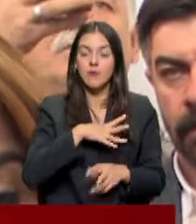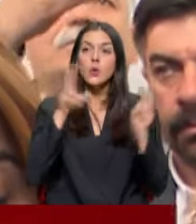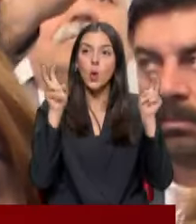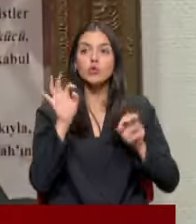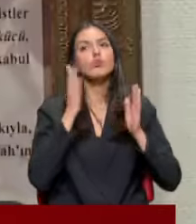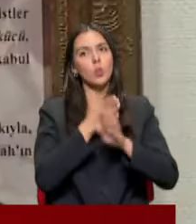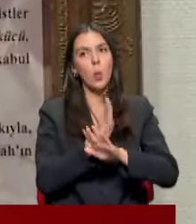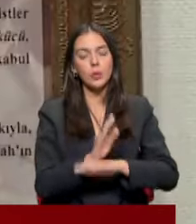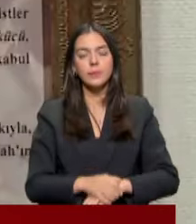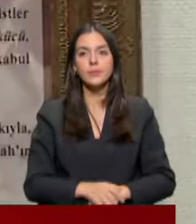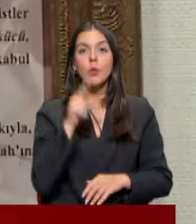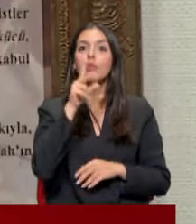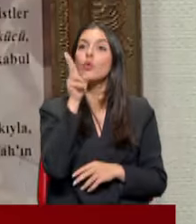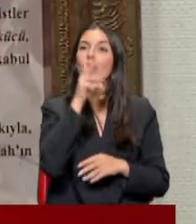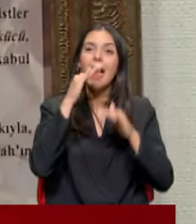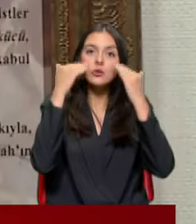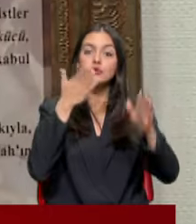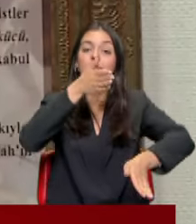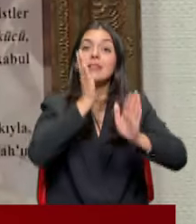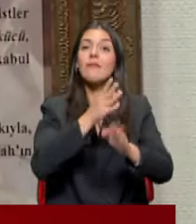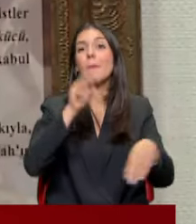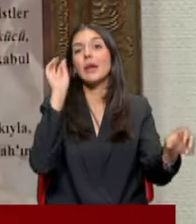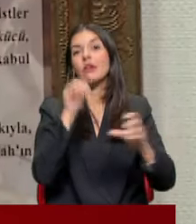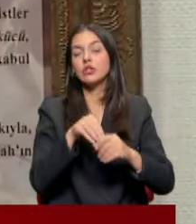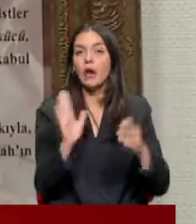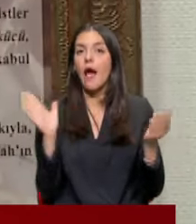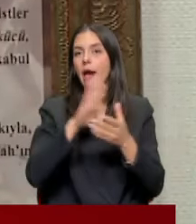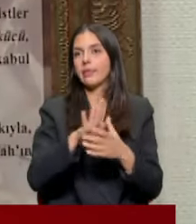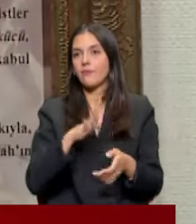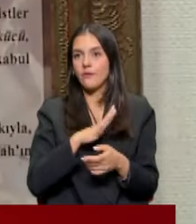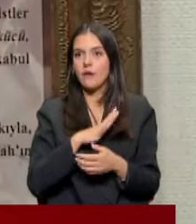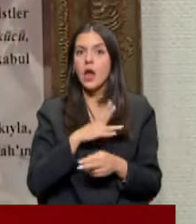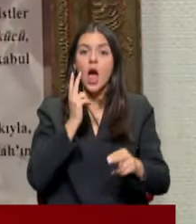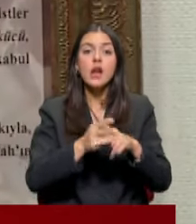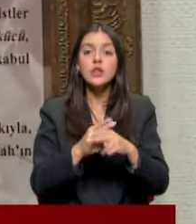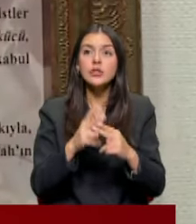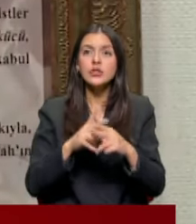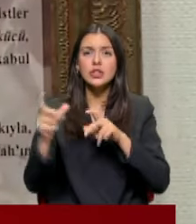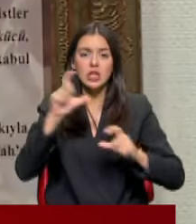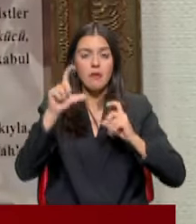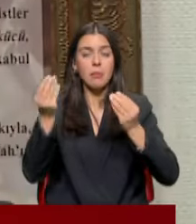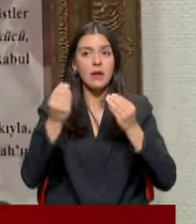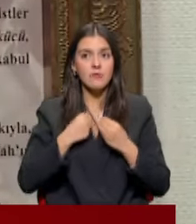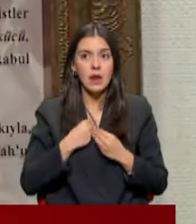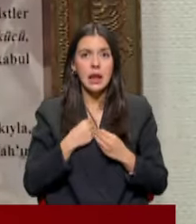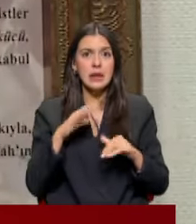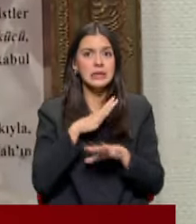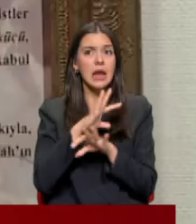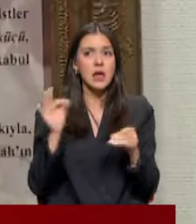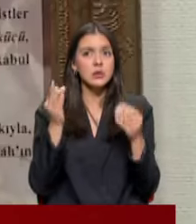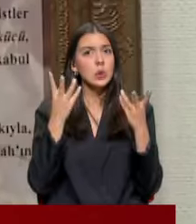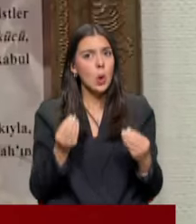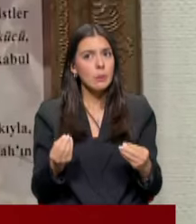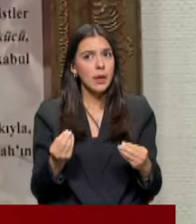konusu doğru. Bu güler yüzü devam ettirmek için adım atılıyor. Alelacele cevaplar vererek gerginlik